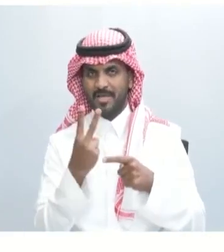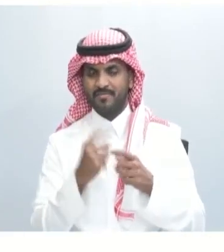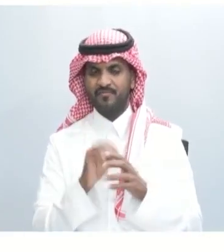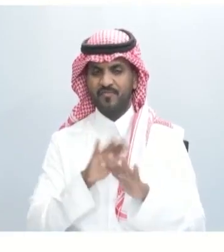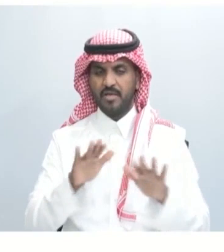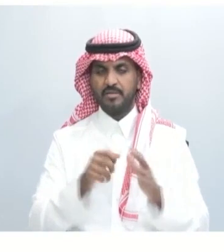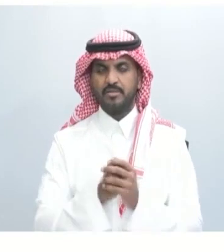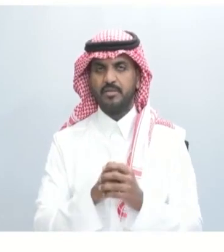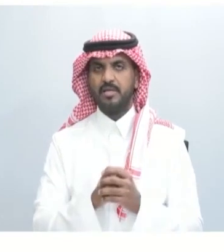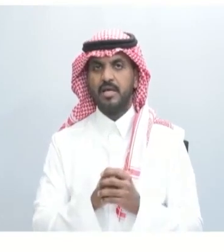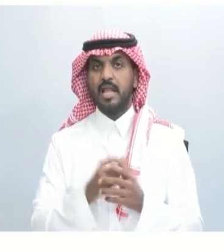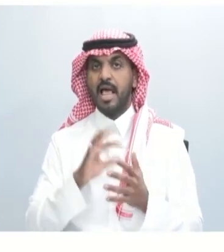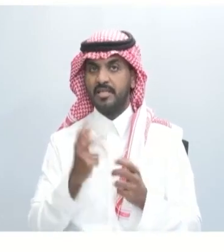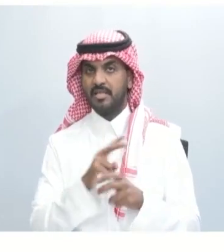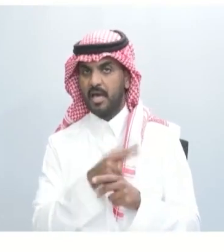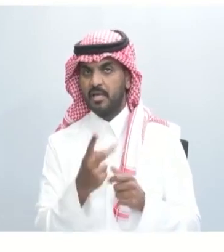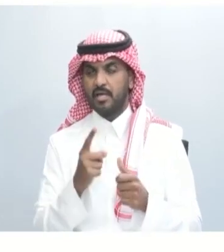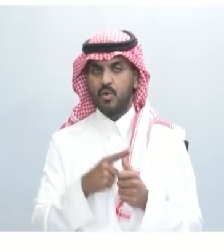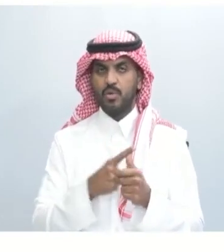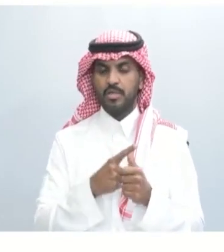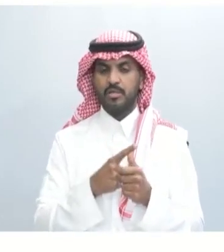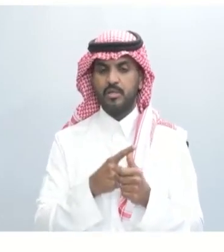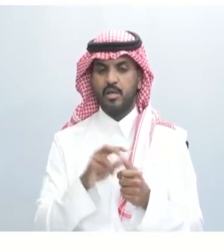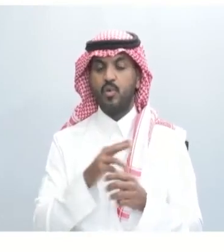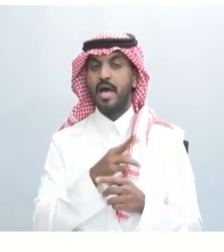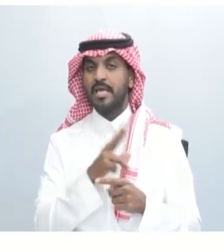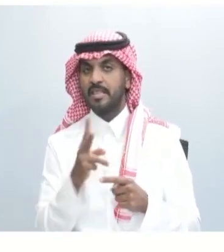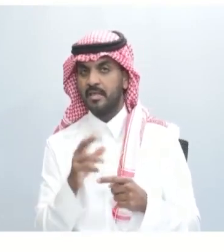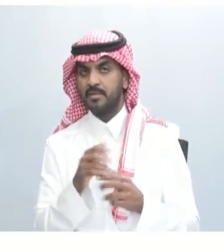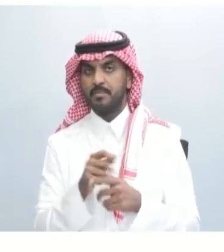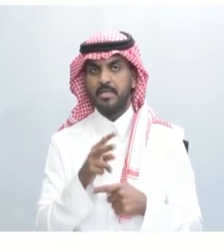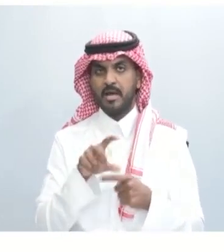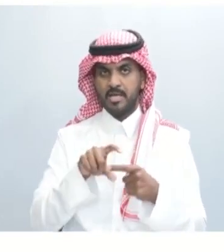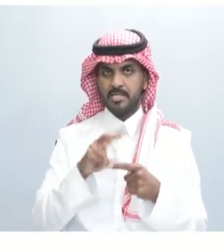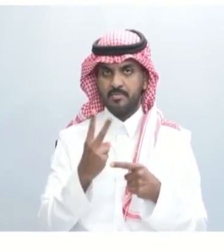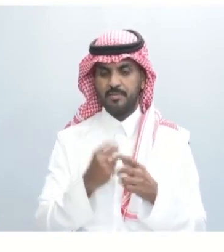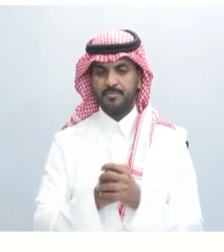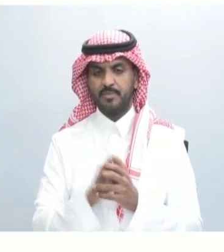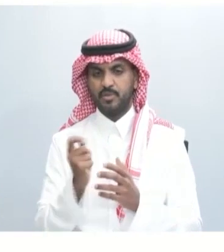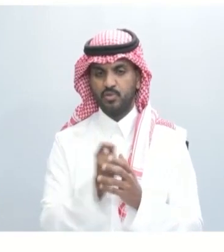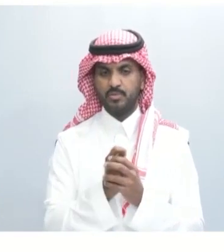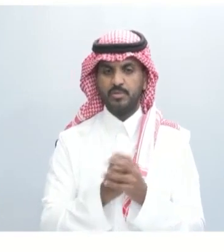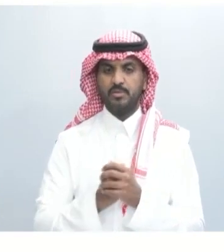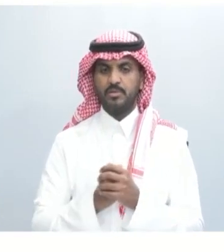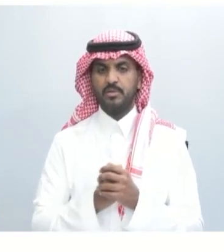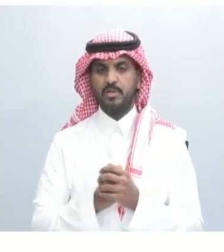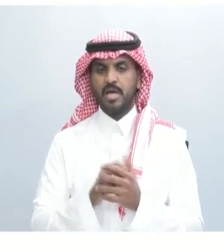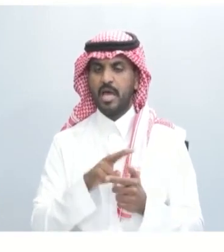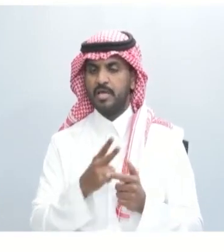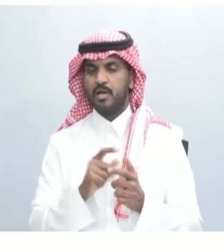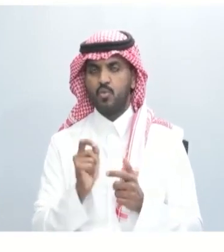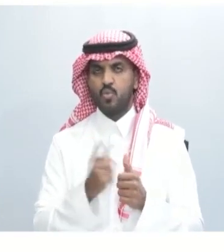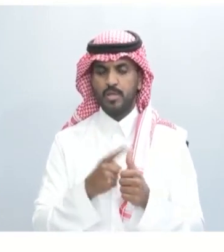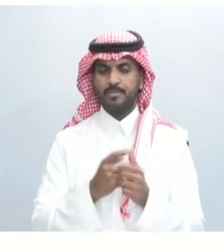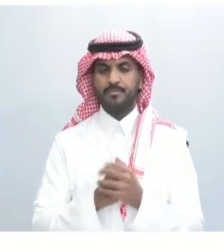بينما العدد الغير الاولي فله اكثر من قاسمين وحتى نكتب اعداد اوليه وغير اوليه وضعنا